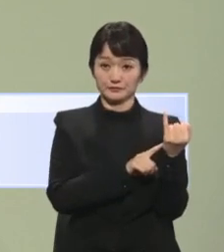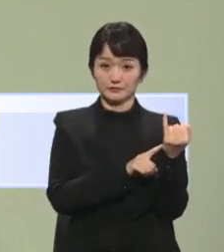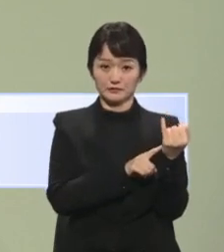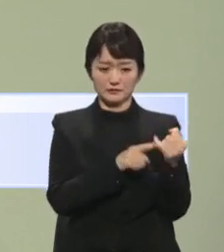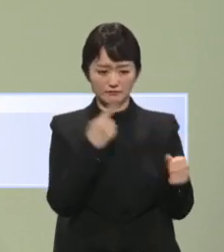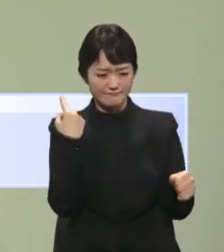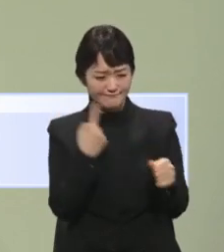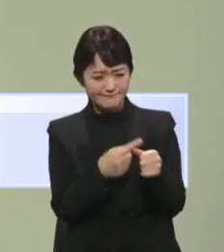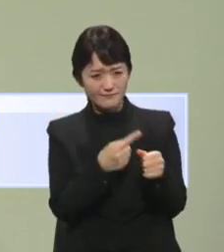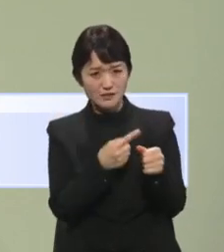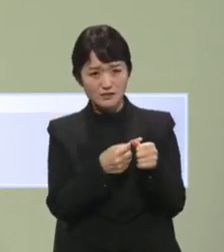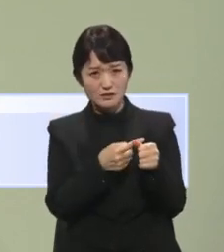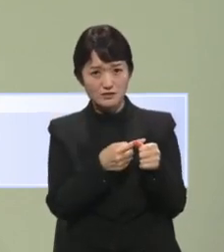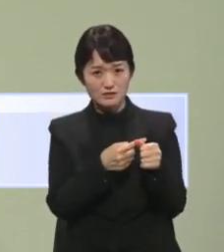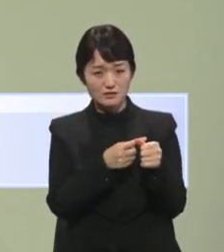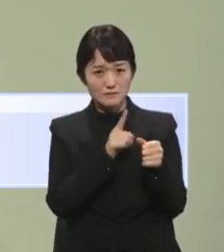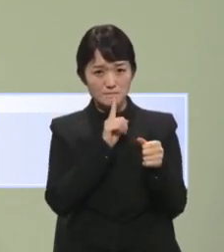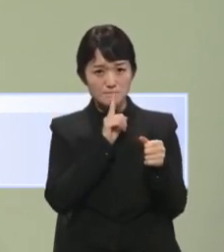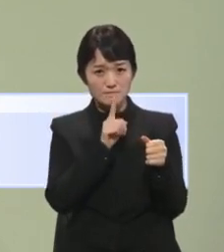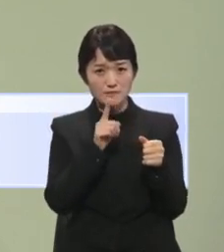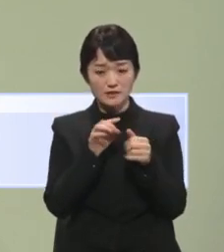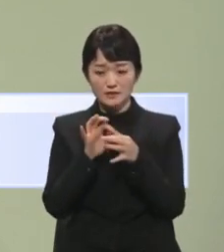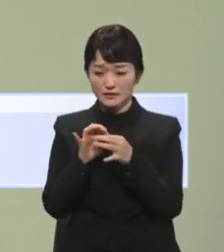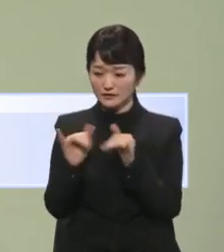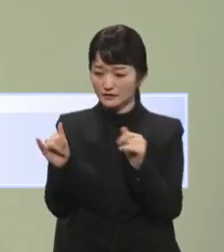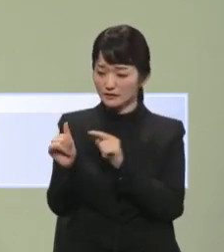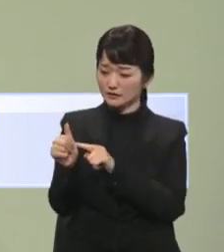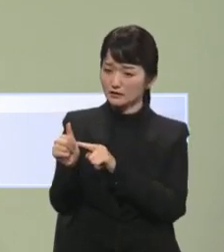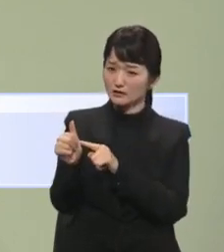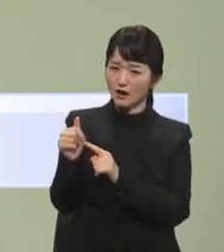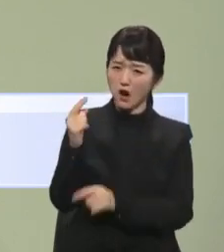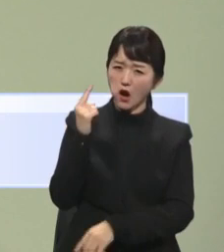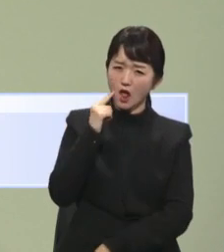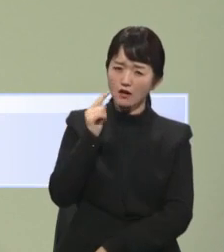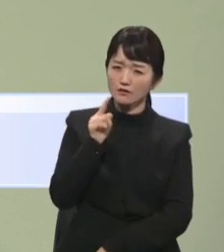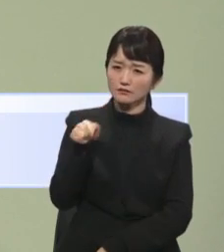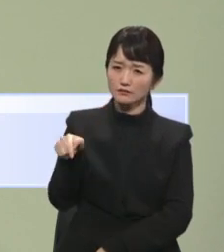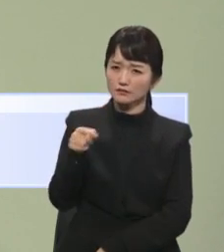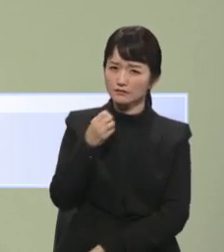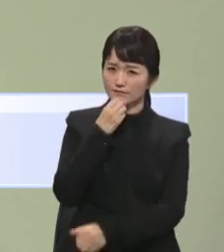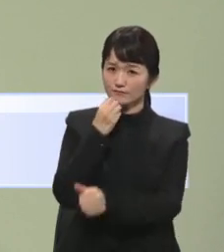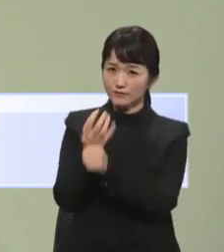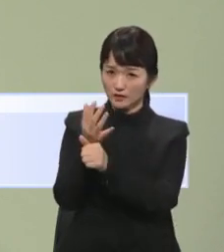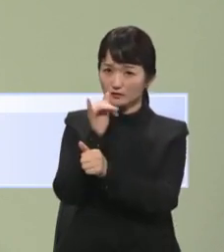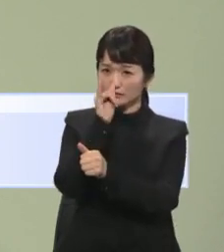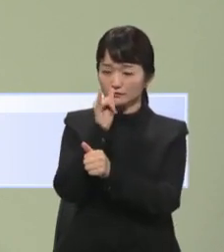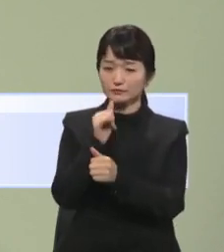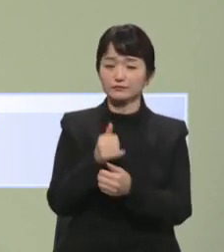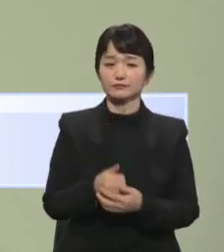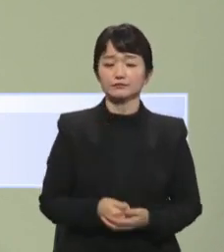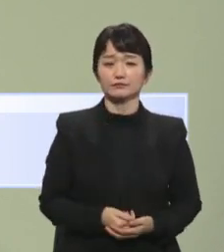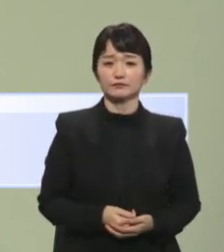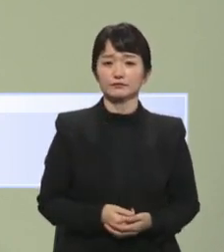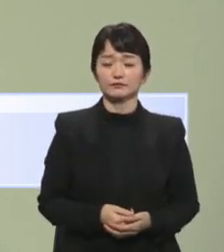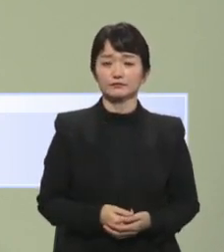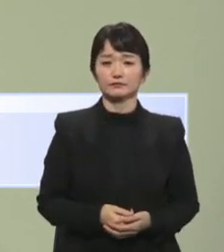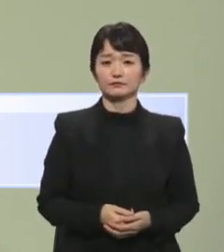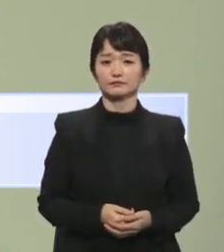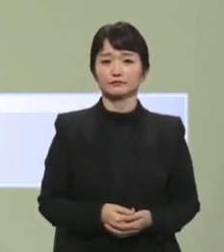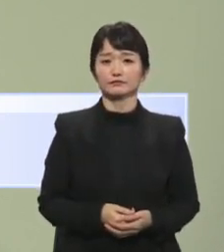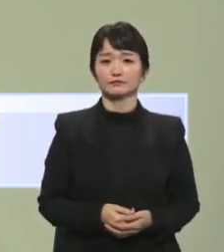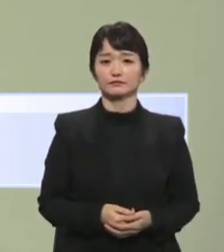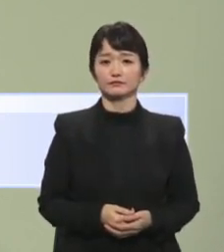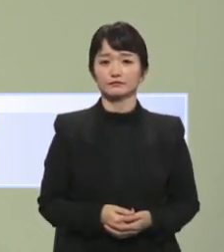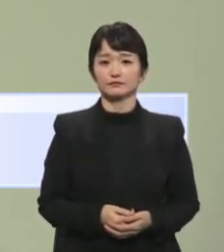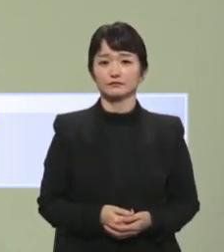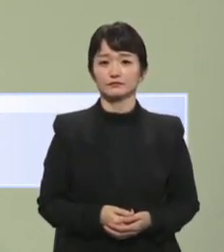비판적인 발언을 한 인사들 중에 그것이 허위 사실이다 이유로 뭔가 고발당하는 사례도 있기도 했고 근데 이런 거 같은 경우에는